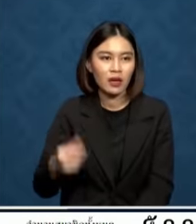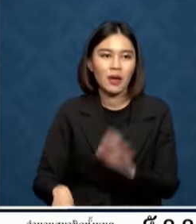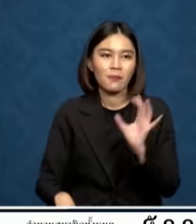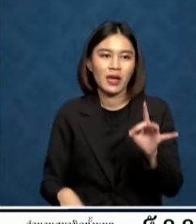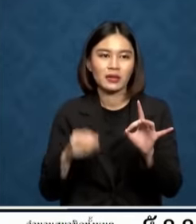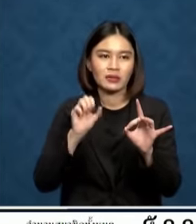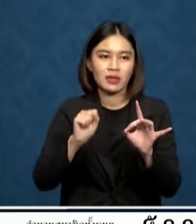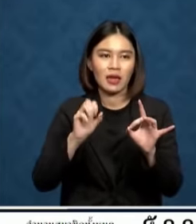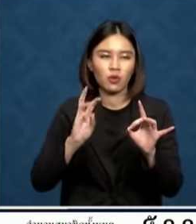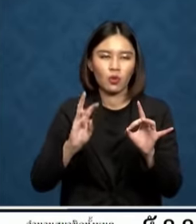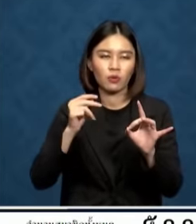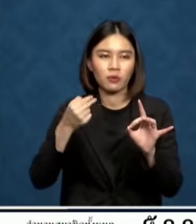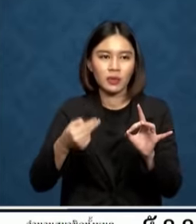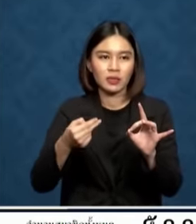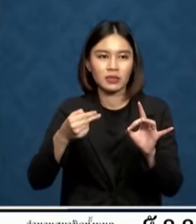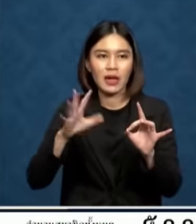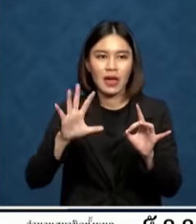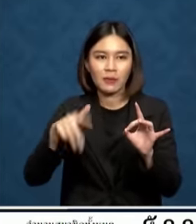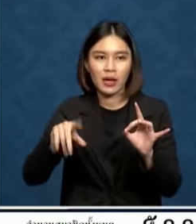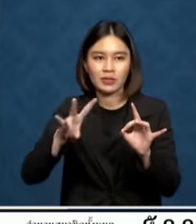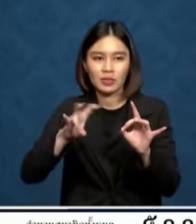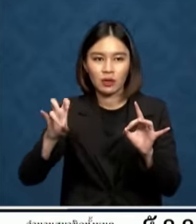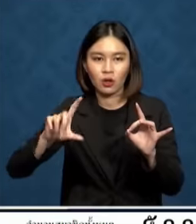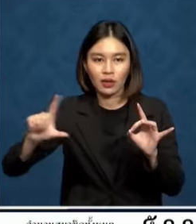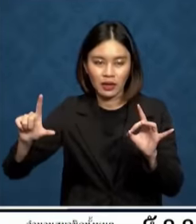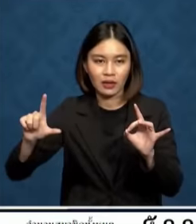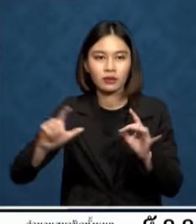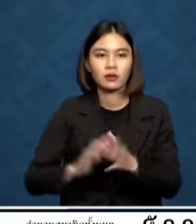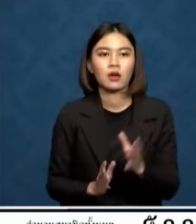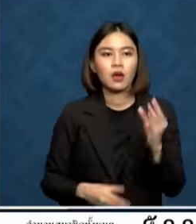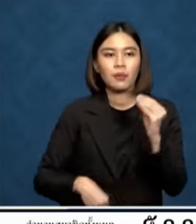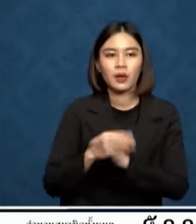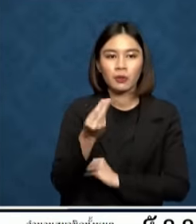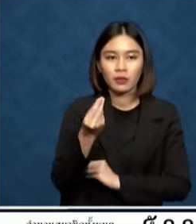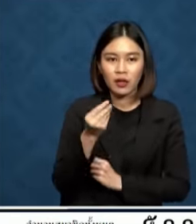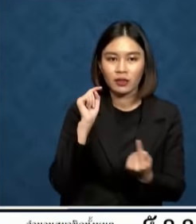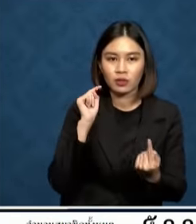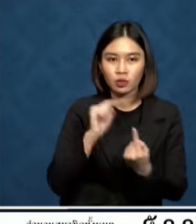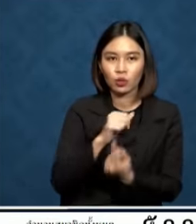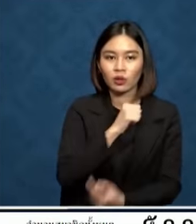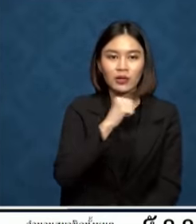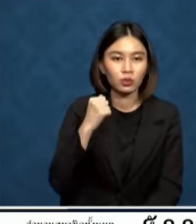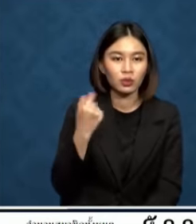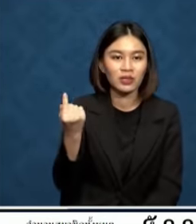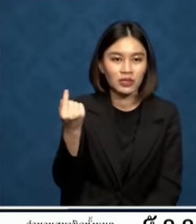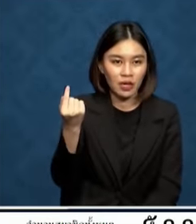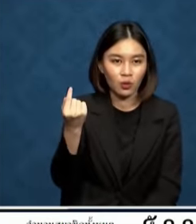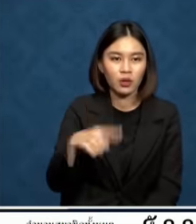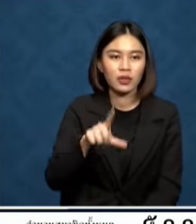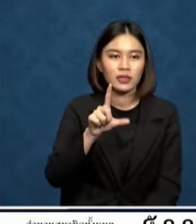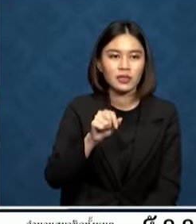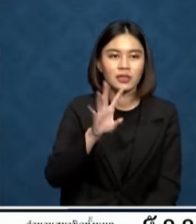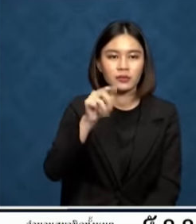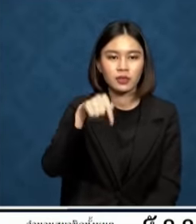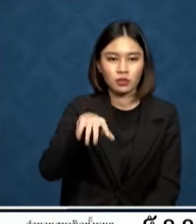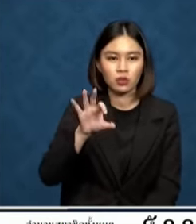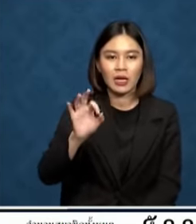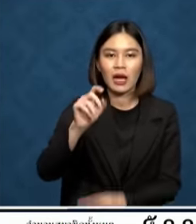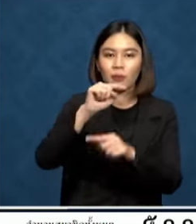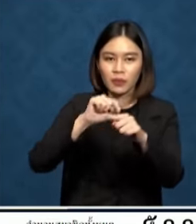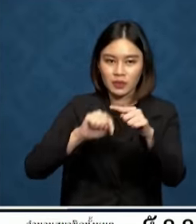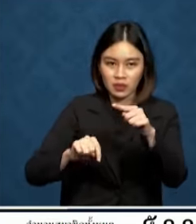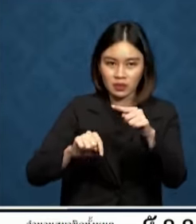865 700ล้านบาทเพิ่มขึ้นเฉพาะการขาดดุลนะครับ24.9